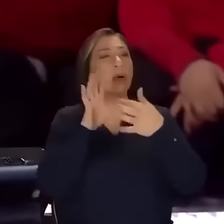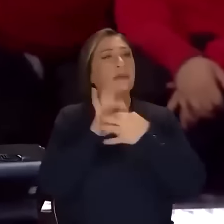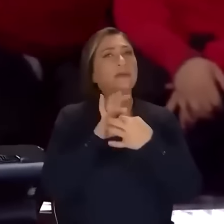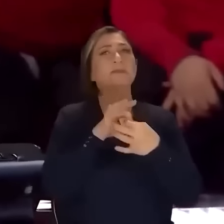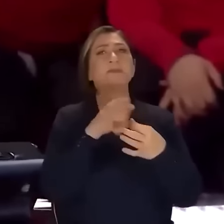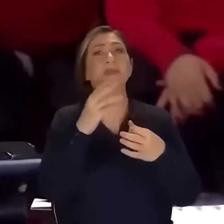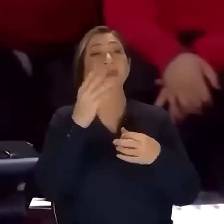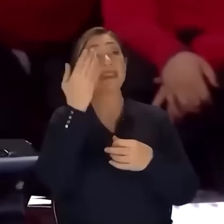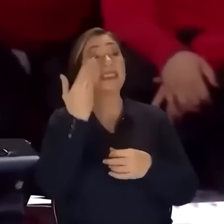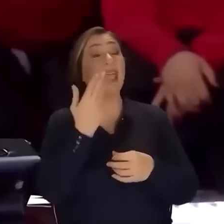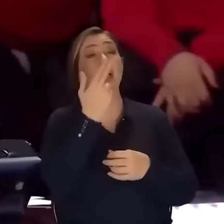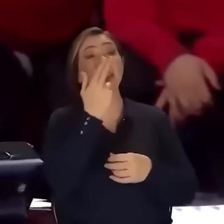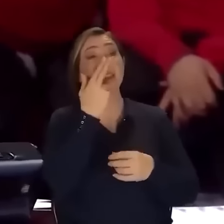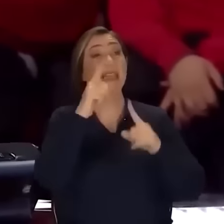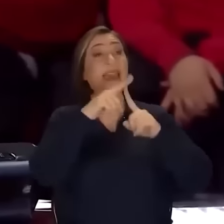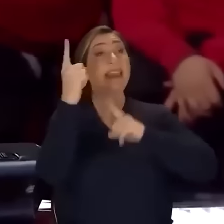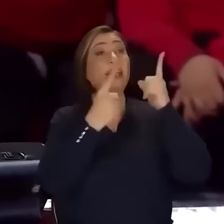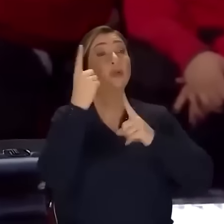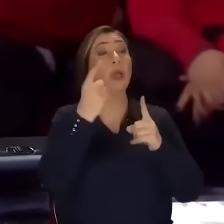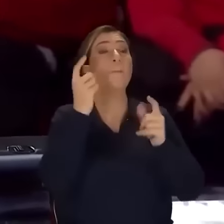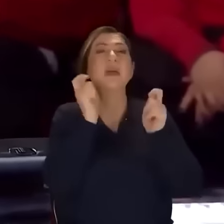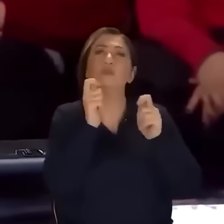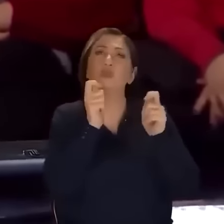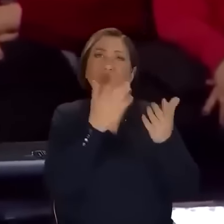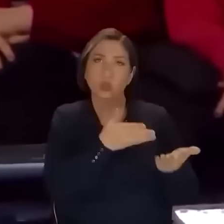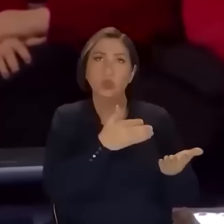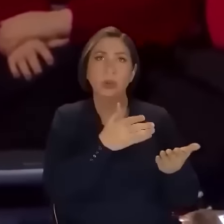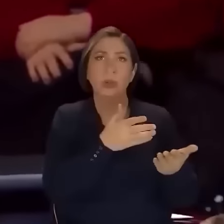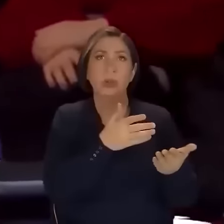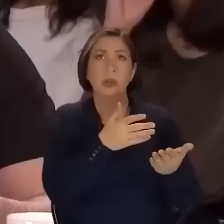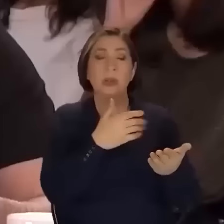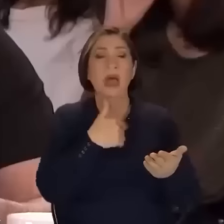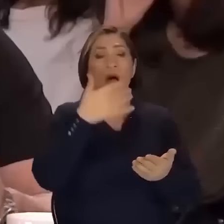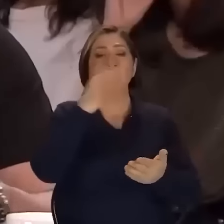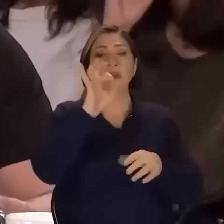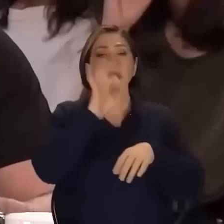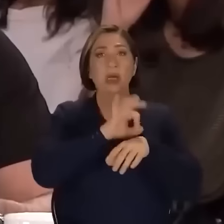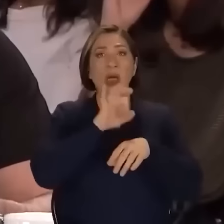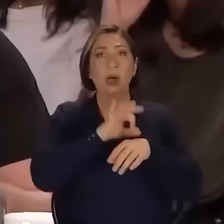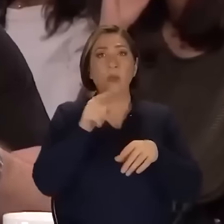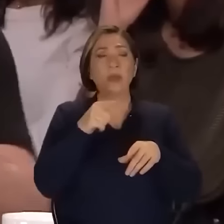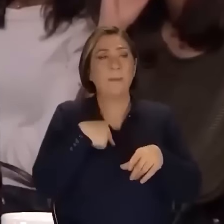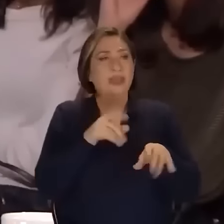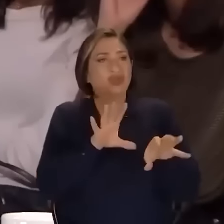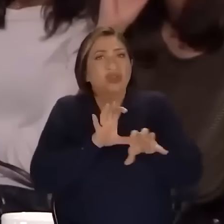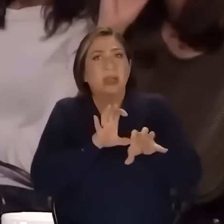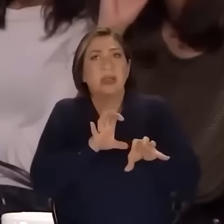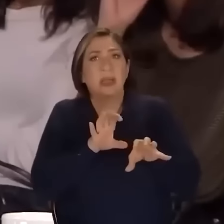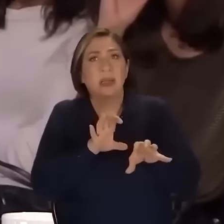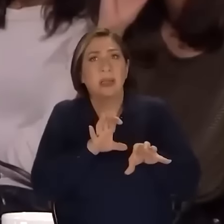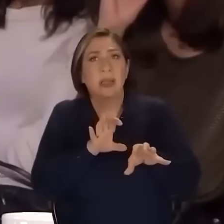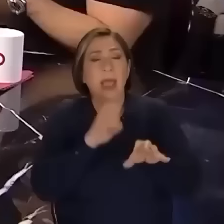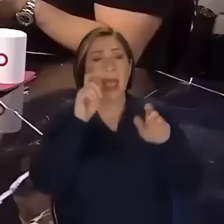izleyici alışkanlıkları teknolojiye mahkum Dolayısıyla Mesela ben ben 60 dakika mesela beni buradan cezbetti daha